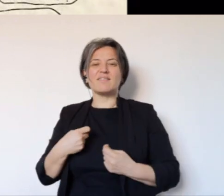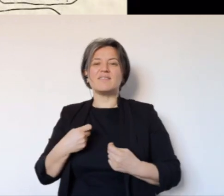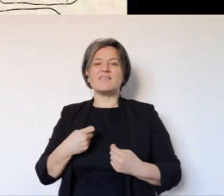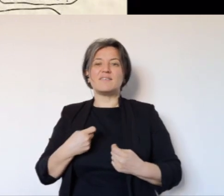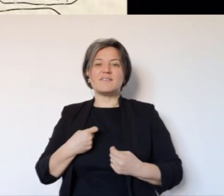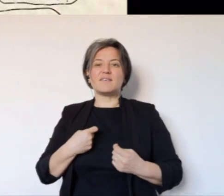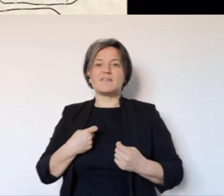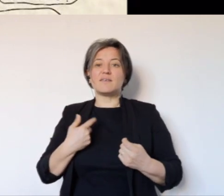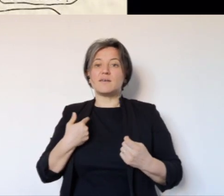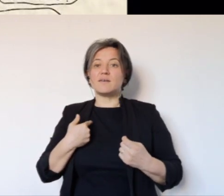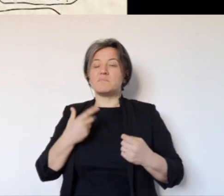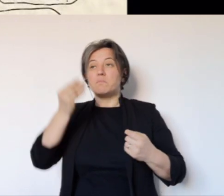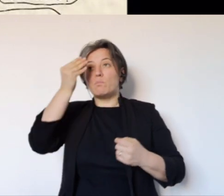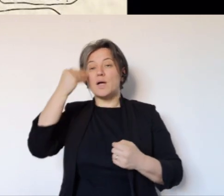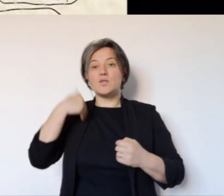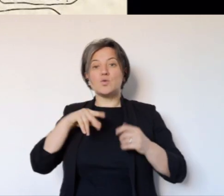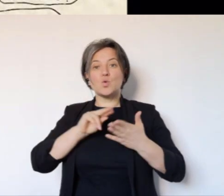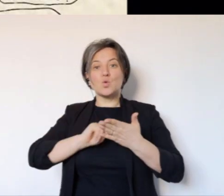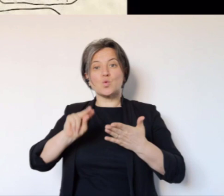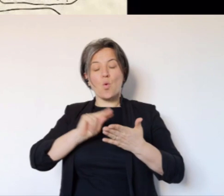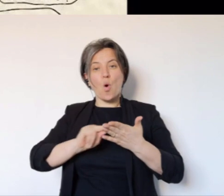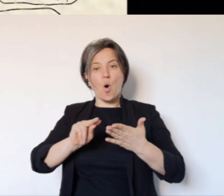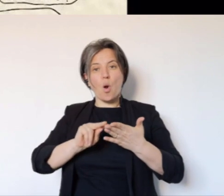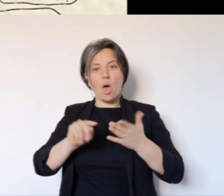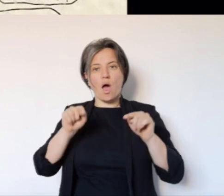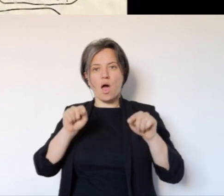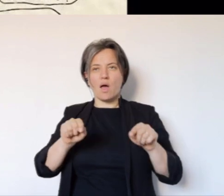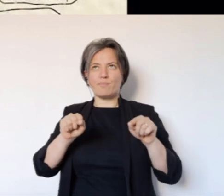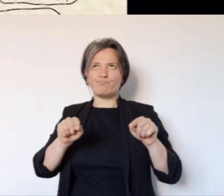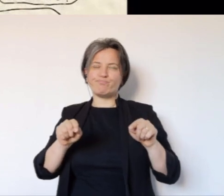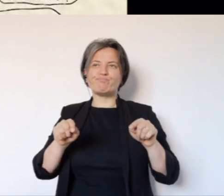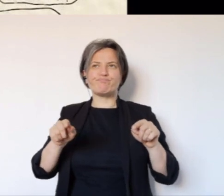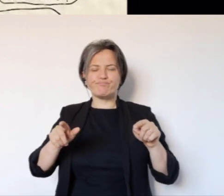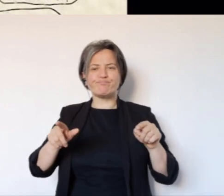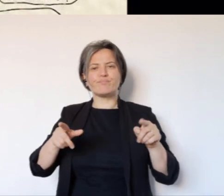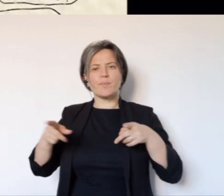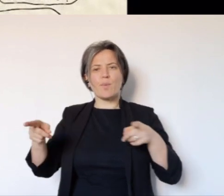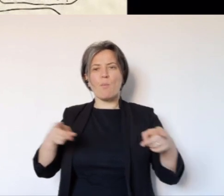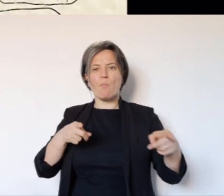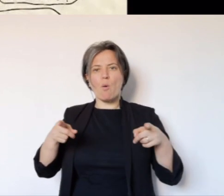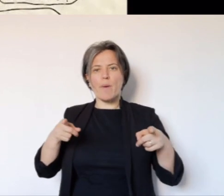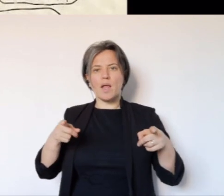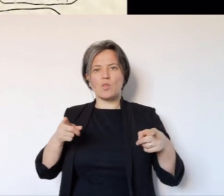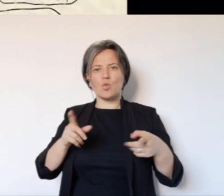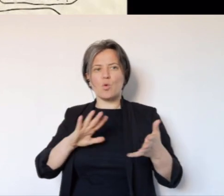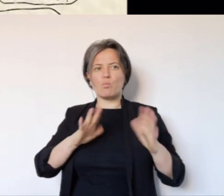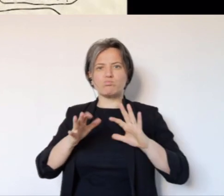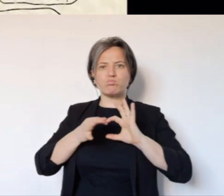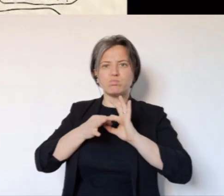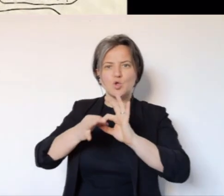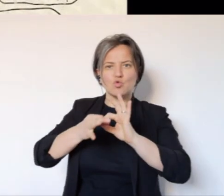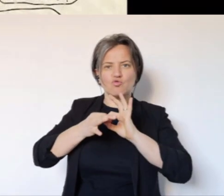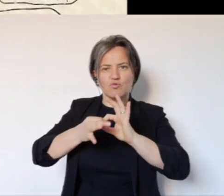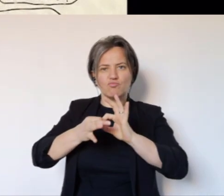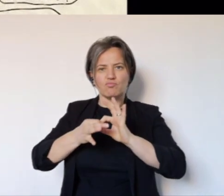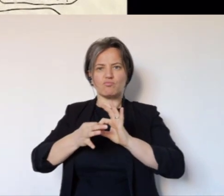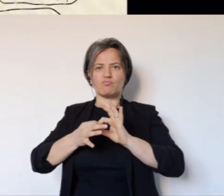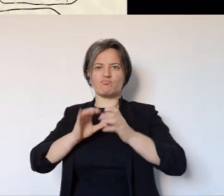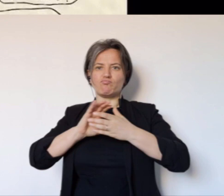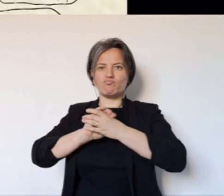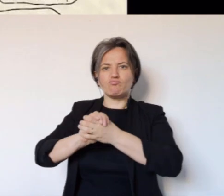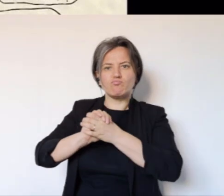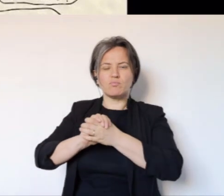Secondo me la scuola è un grande momento di socializzazione, il momento più importante